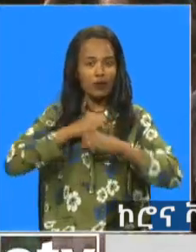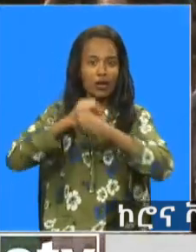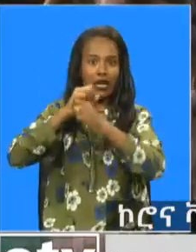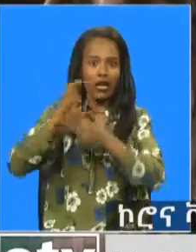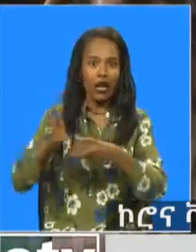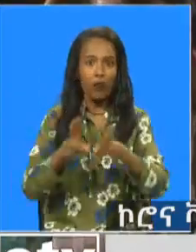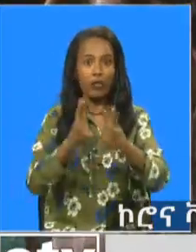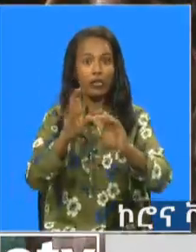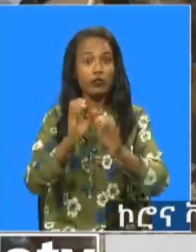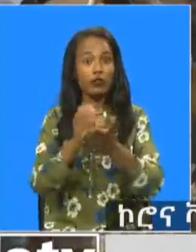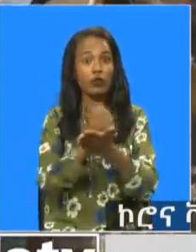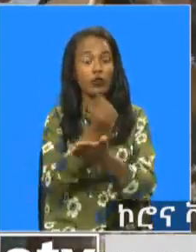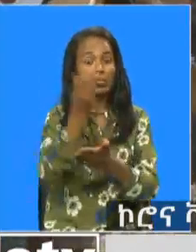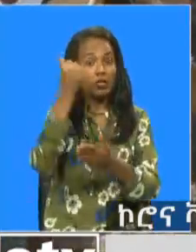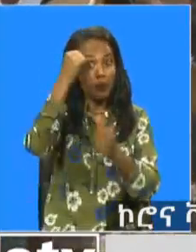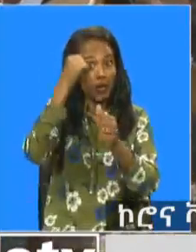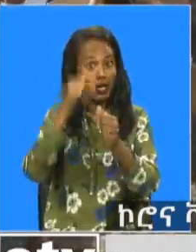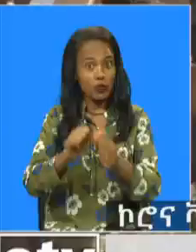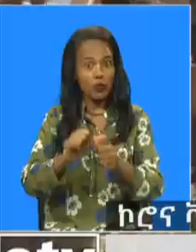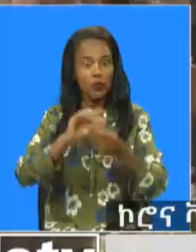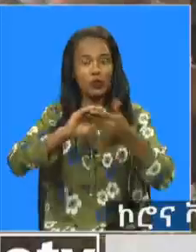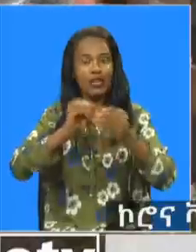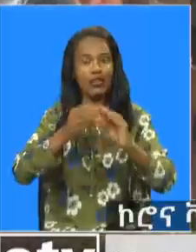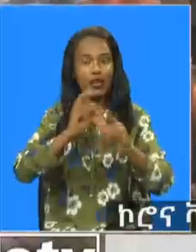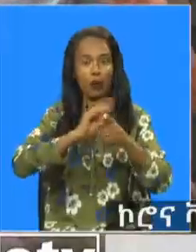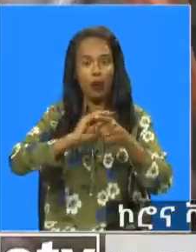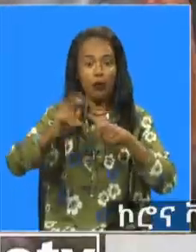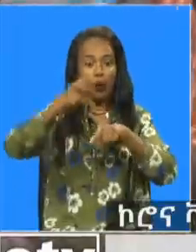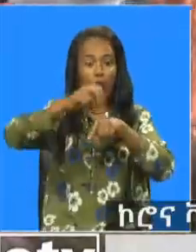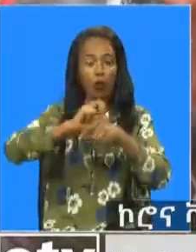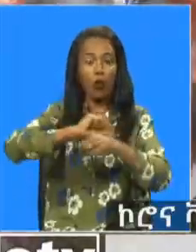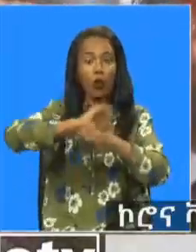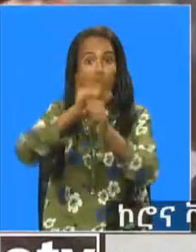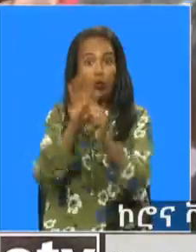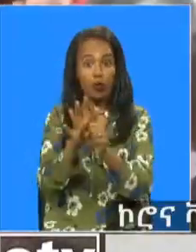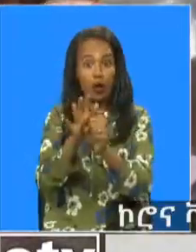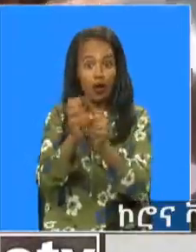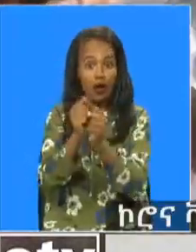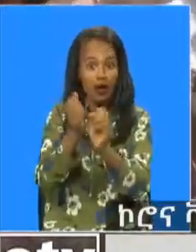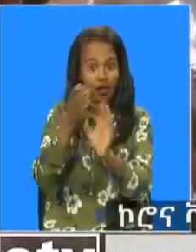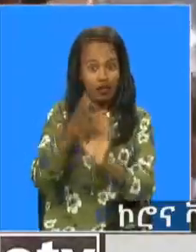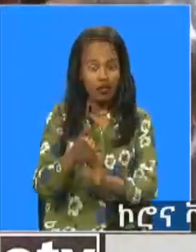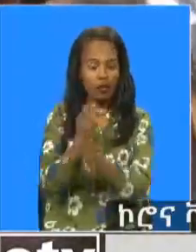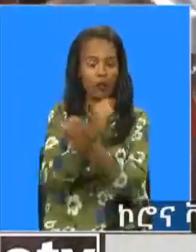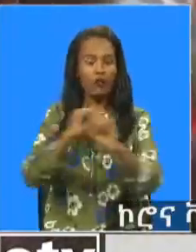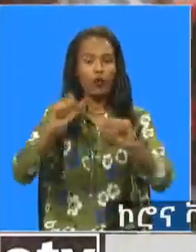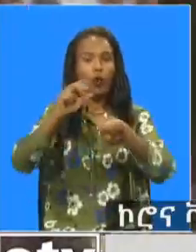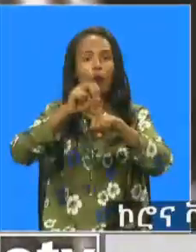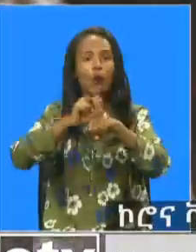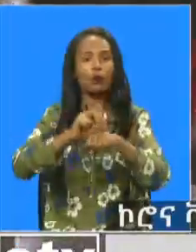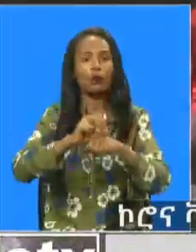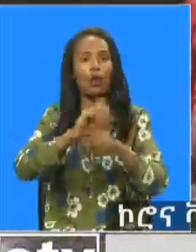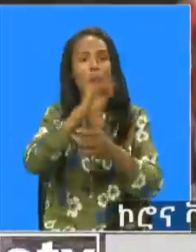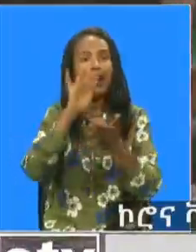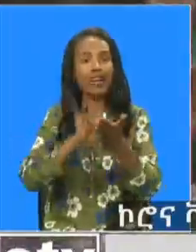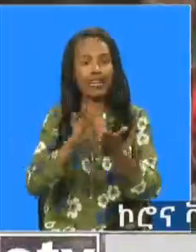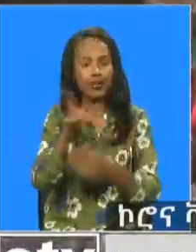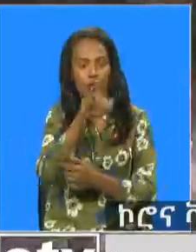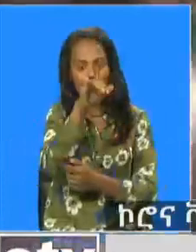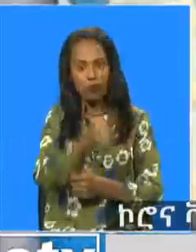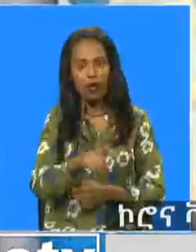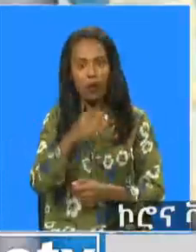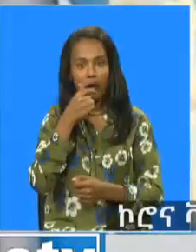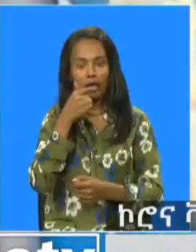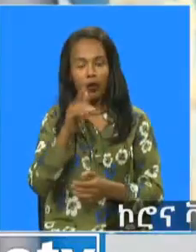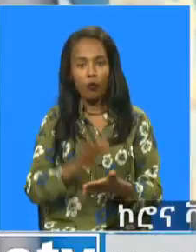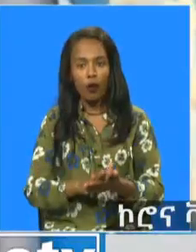መንገድ ተደርጎ ይወሰድ እንደነበር ያውሱት የታሪክ ባለሙያዎቹ። ከወቅታዊው የኮሮና ቫይረስ ወረርሽኝ አንጻር መፍትሄው ወቅቱን የዋጀ ሊሆን እንደሚገባም